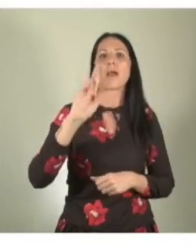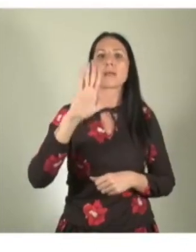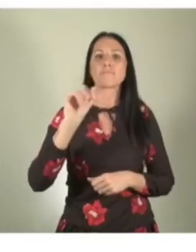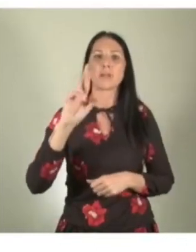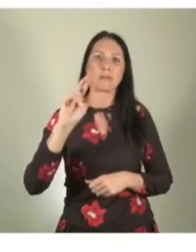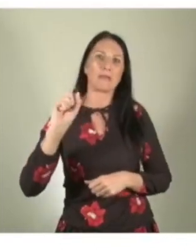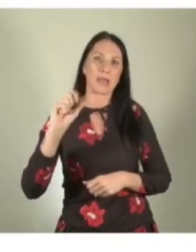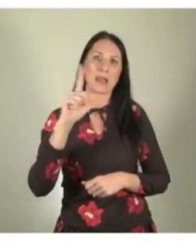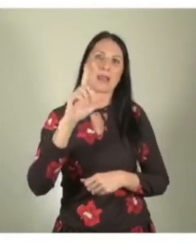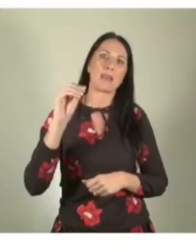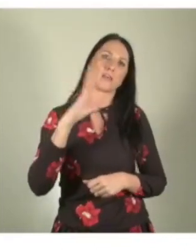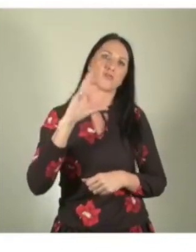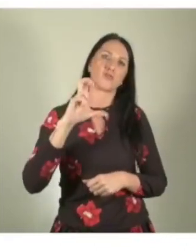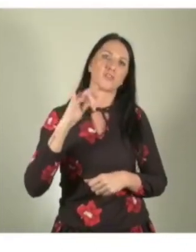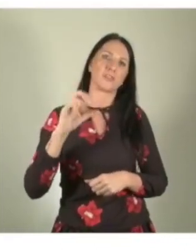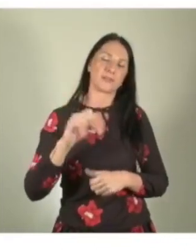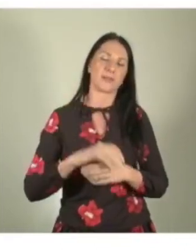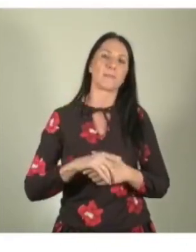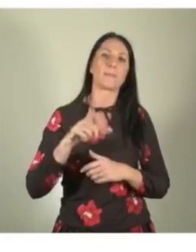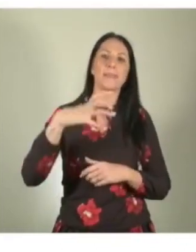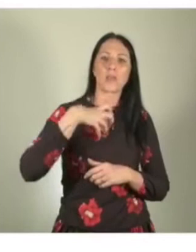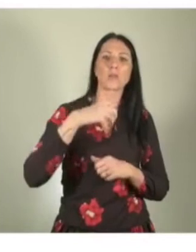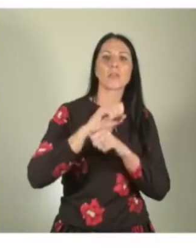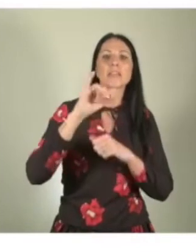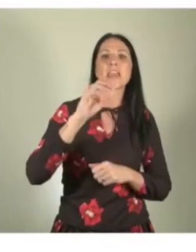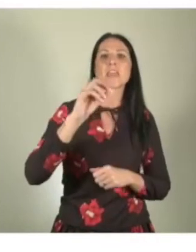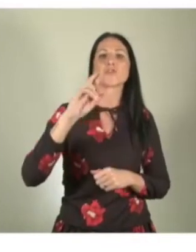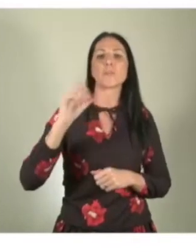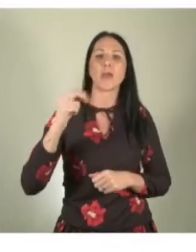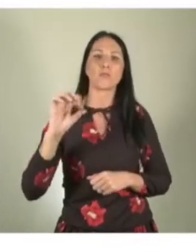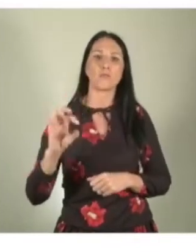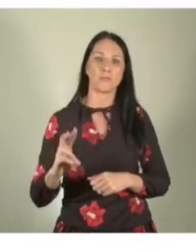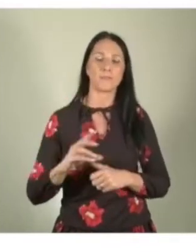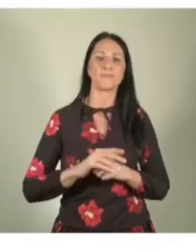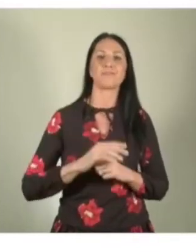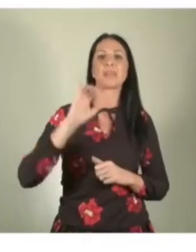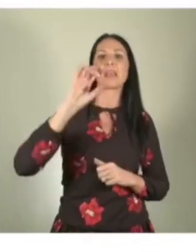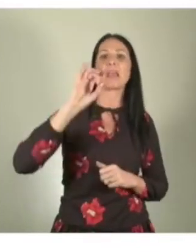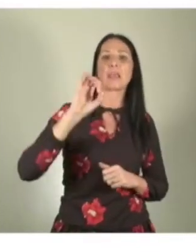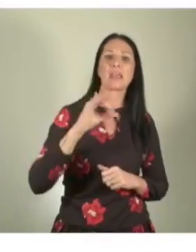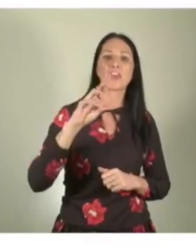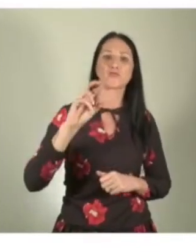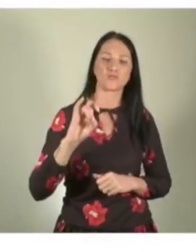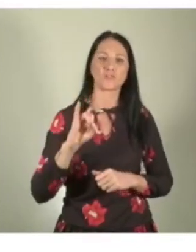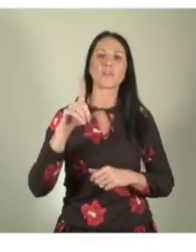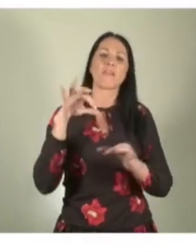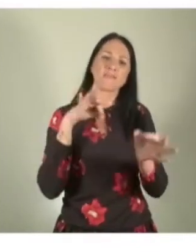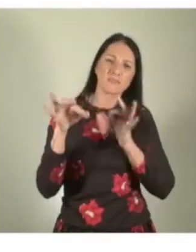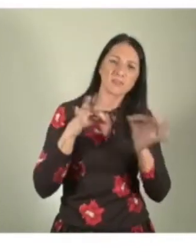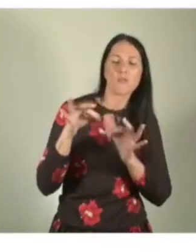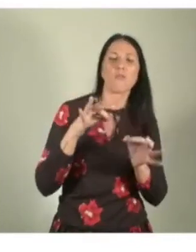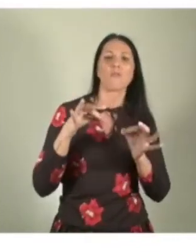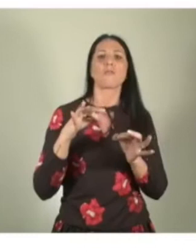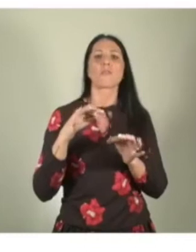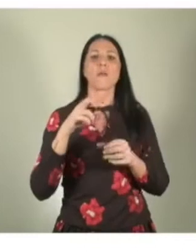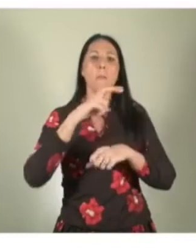kultury, dyrektorka Gminnego Centrum Kultury w Jerzmanowej, pan Jerzy Starzyński, animator kultury, historyk, choreograf,